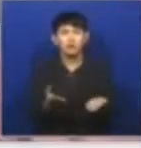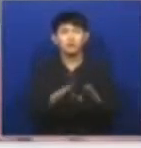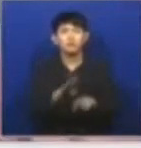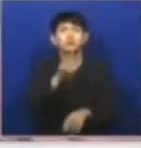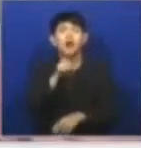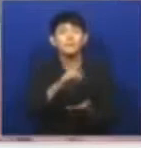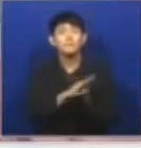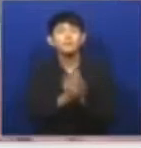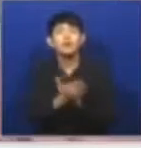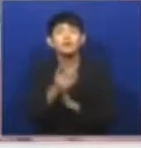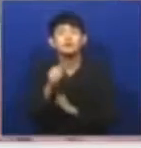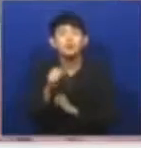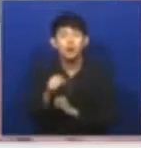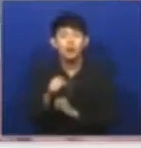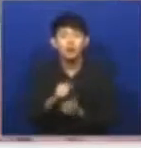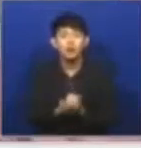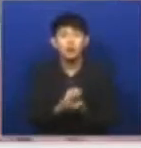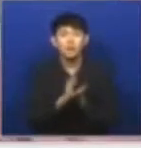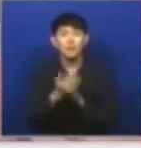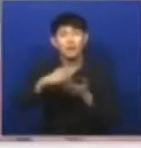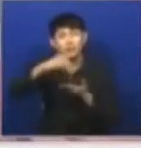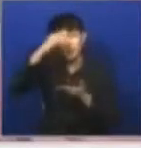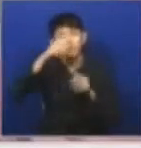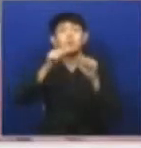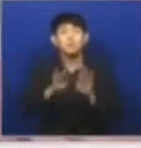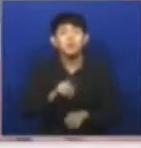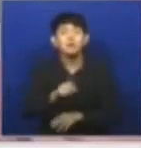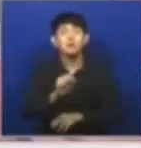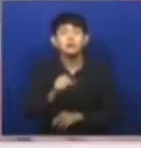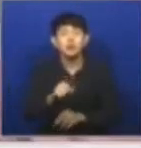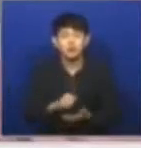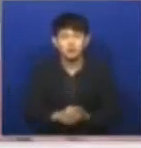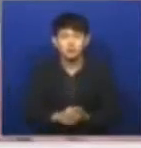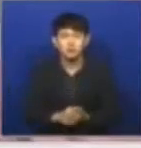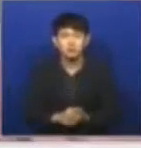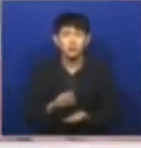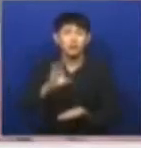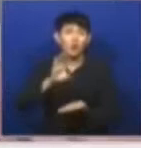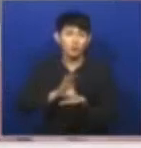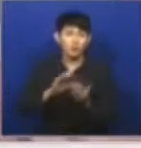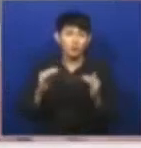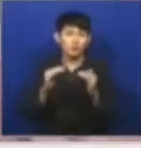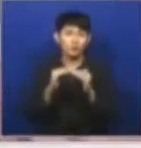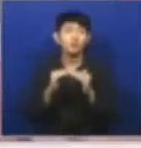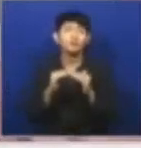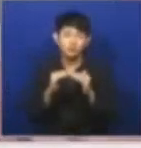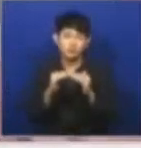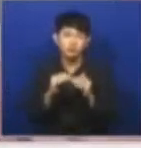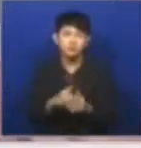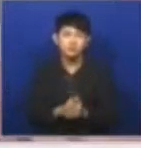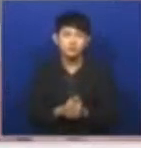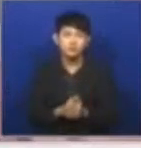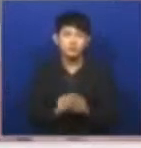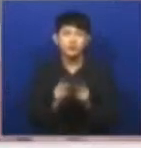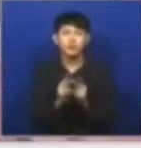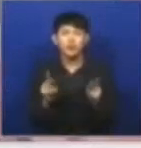หมปฏิรูปการศึกษาแบบนี้ใช่ไหมเสร็จแล้วกองทุนเสมอภาคกรรม